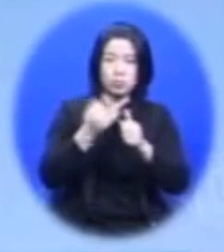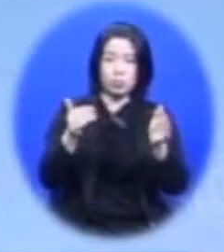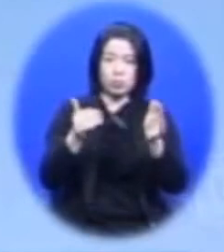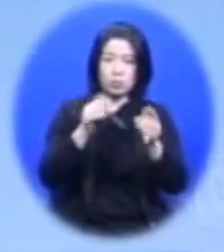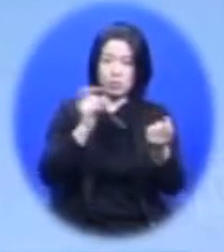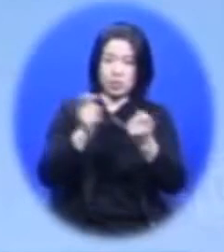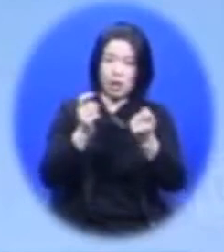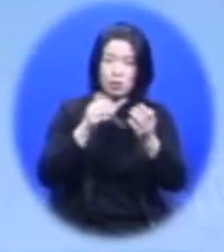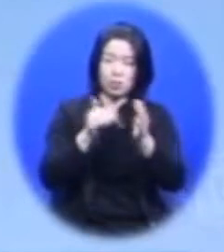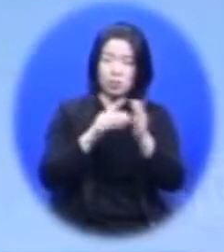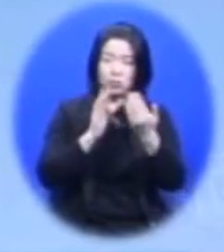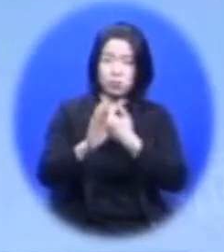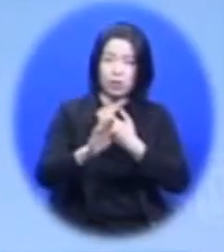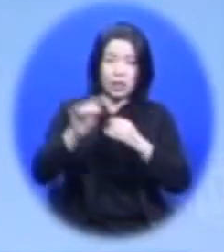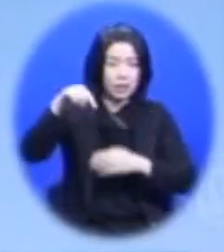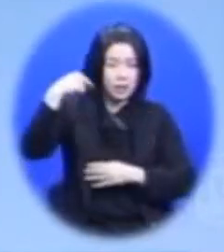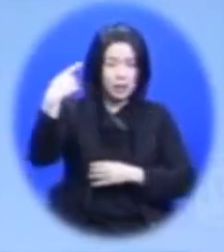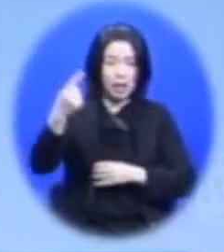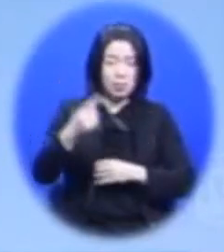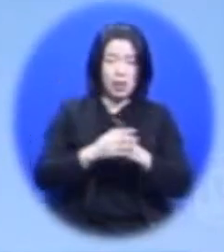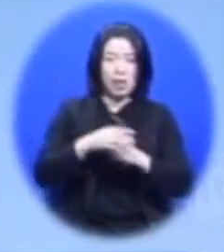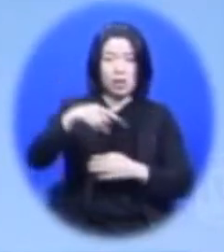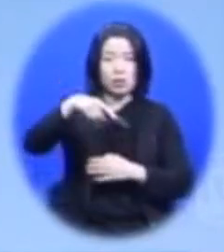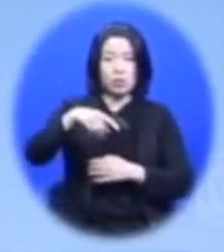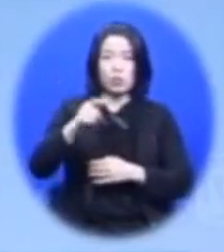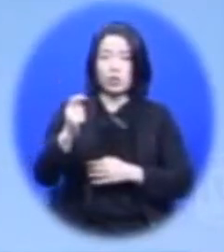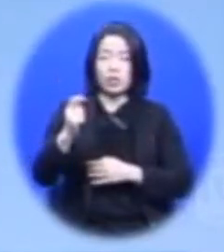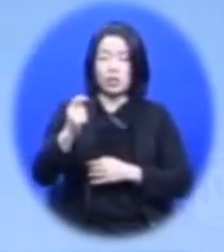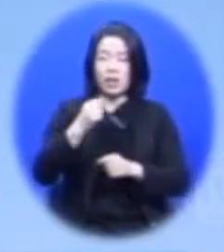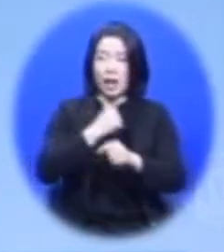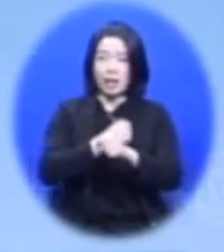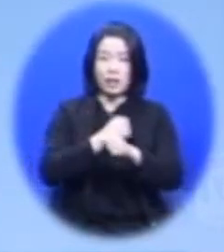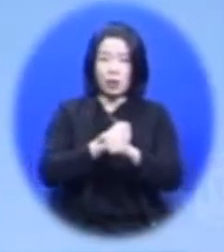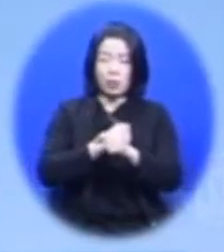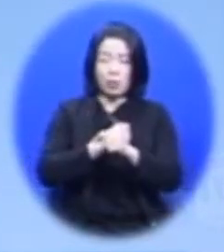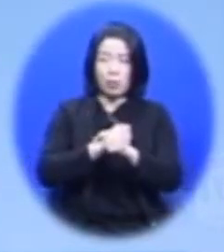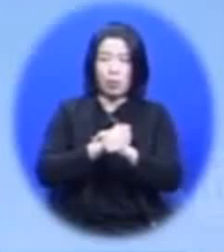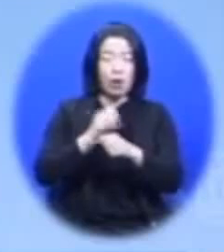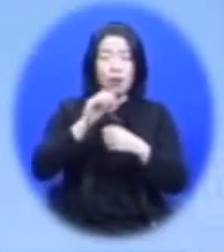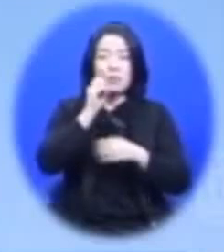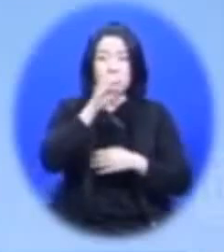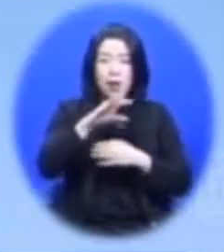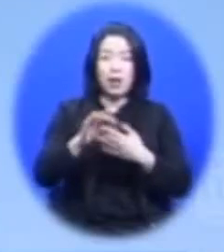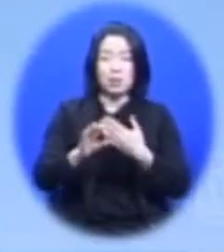했는데, 그 다음에 큐티 하겠다고 하면 얼마나 가증해 보이겠어요?